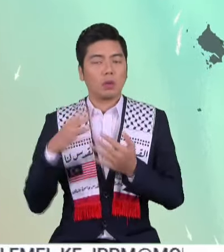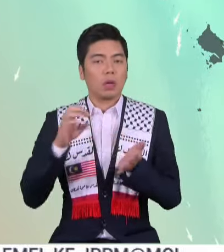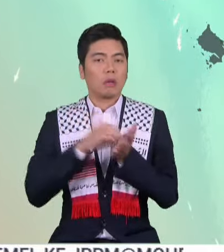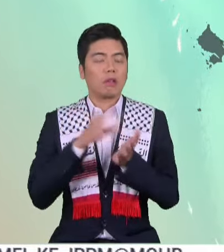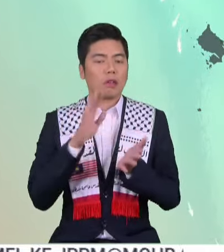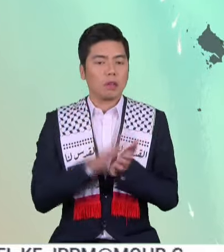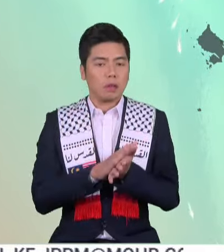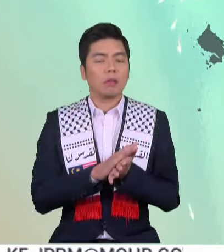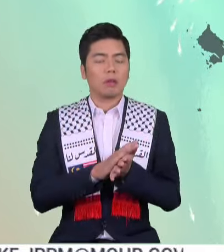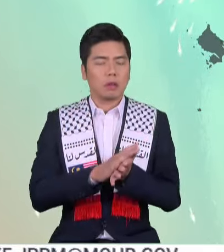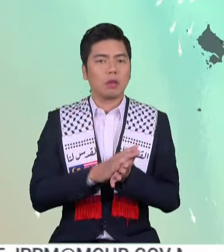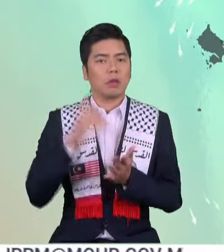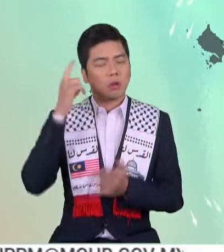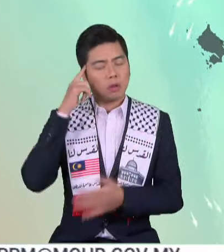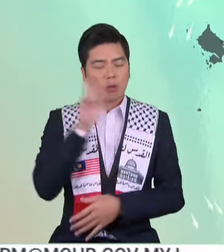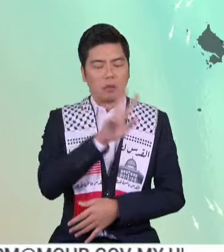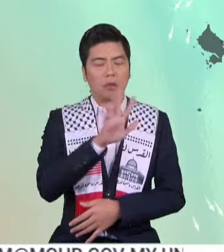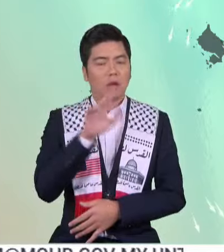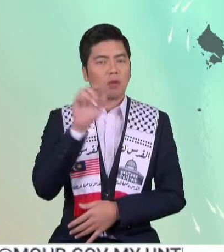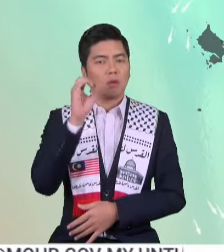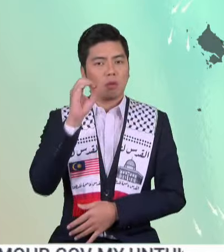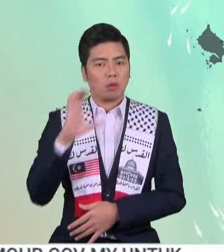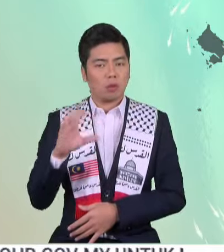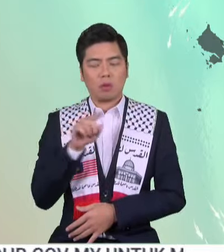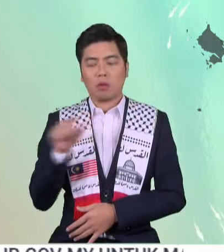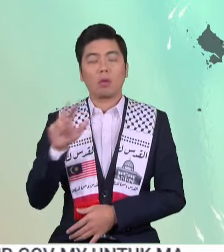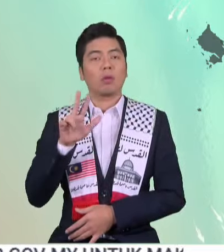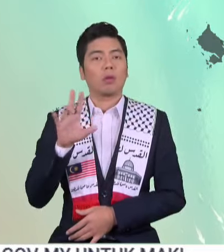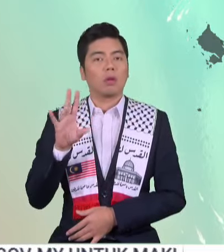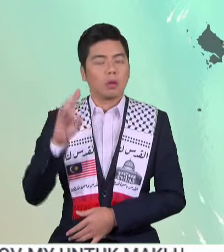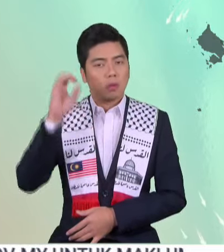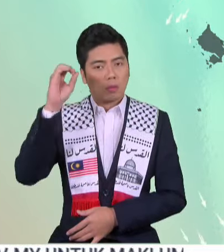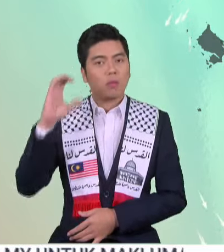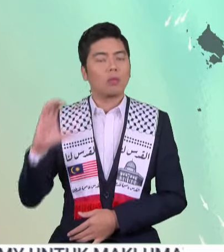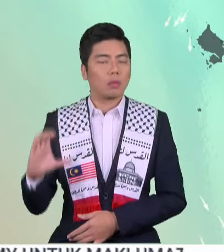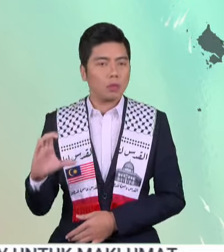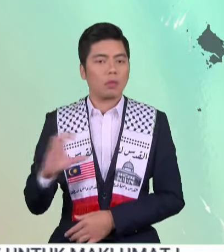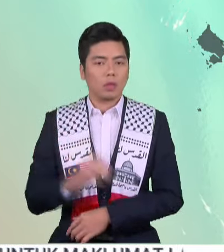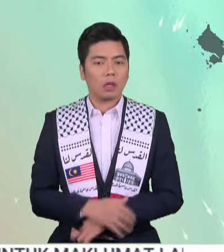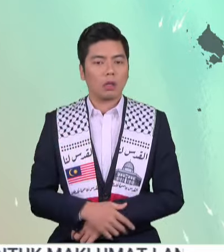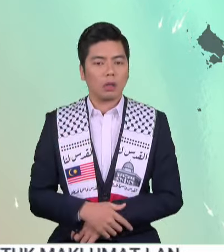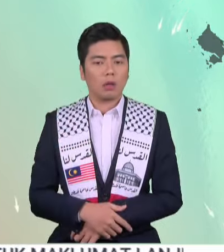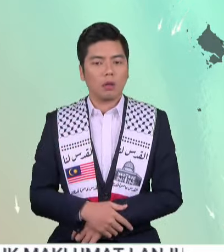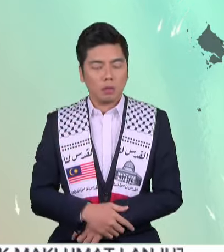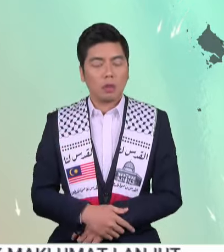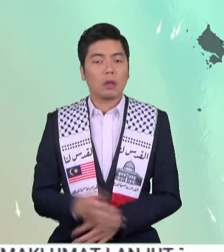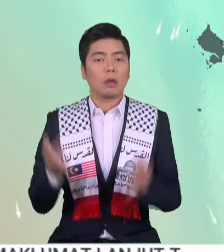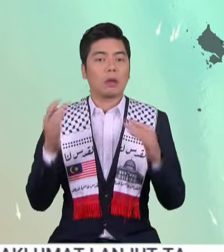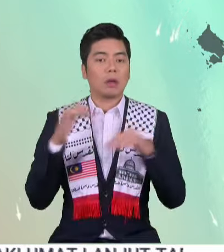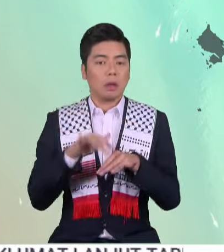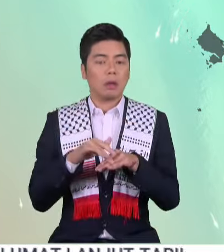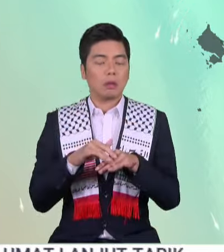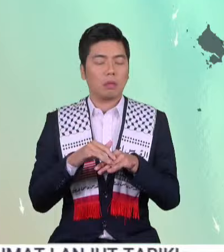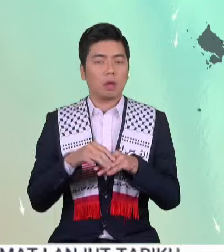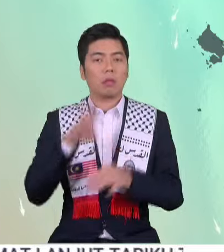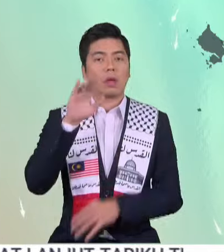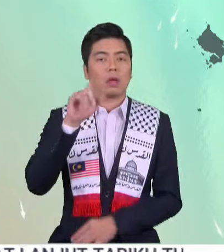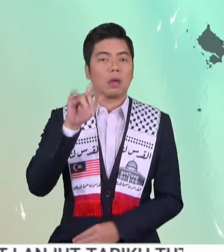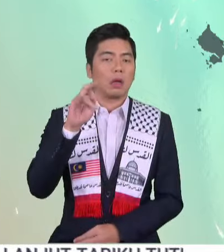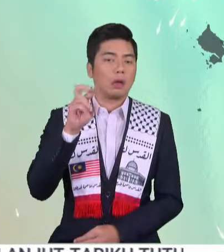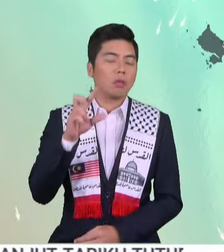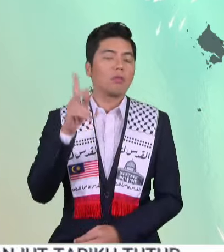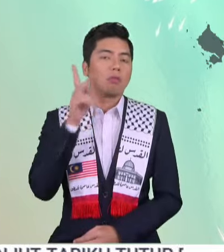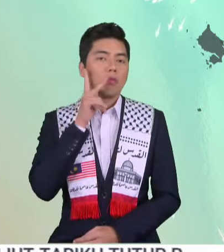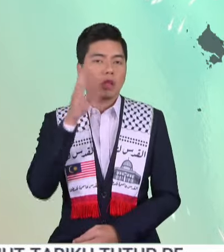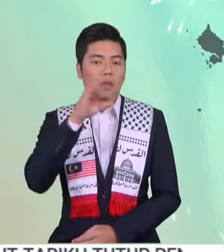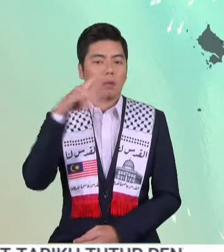suhu maksimum harian sekitar 35 sehingga 37 darjah Celsius, iaitu melibatkan daerah Pendang dan Baling di negeri